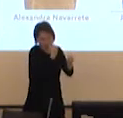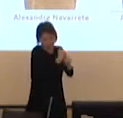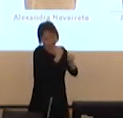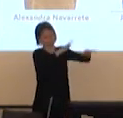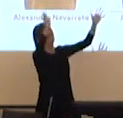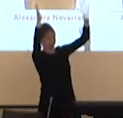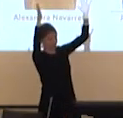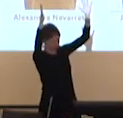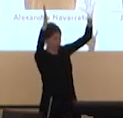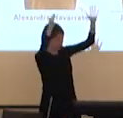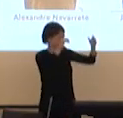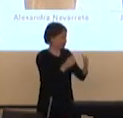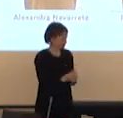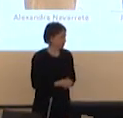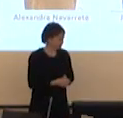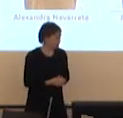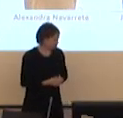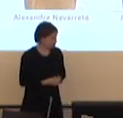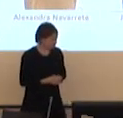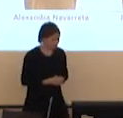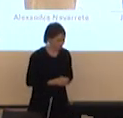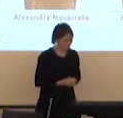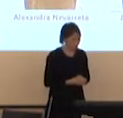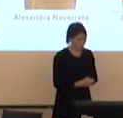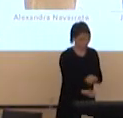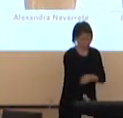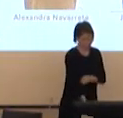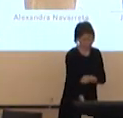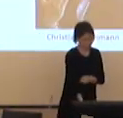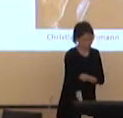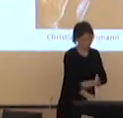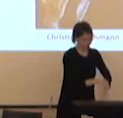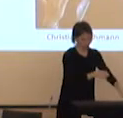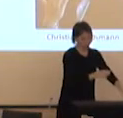moltes gràcies a les quatre per la feinassa que esteu fent avui.